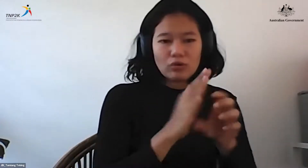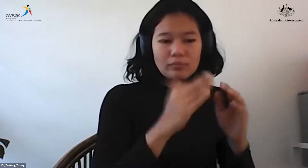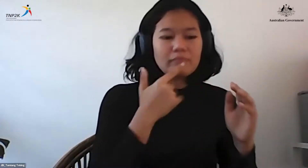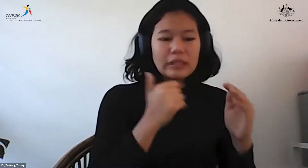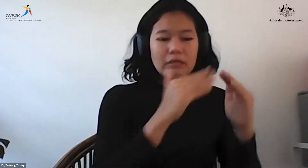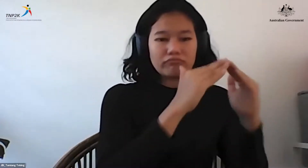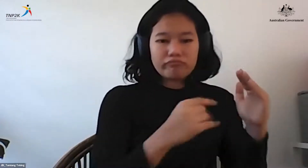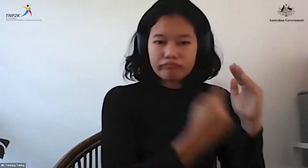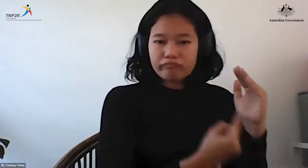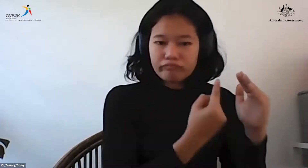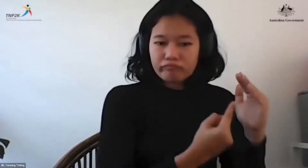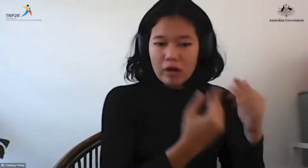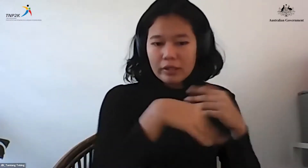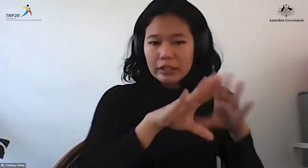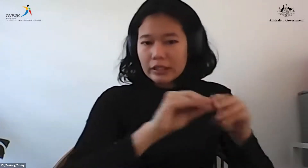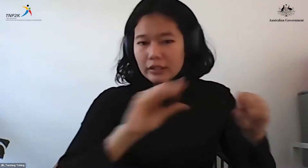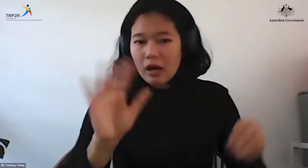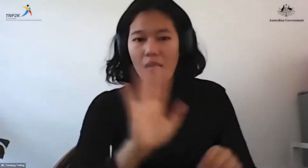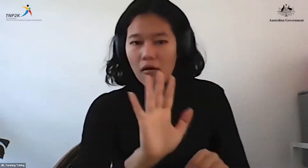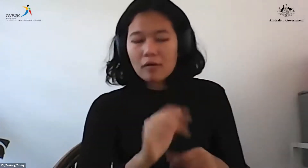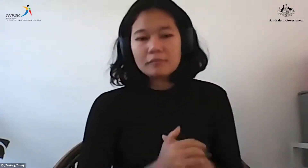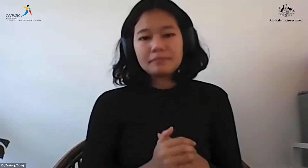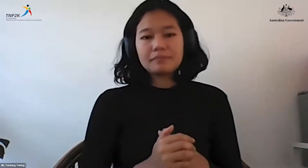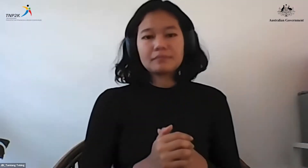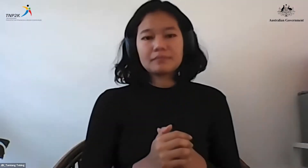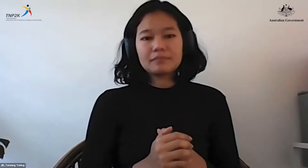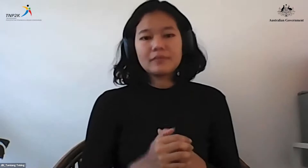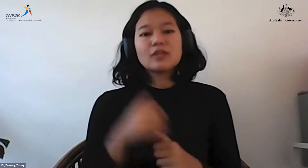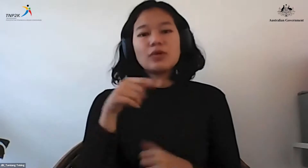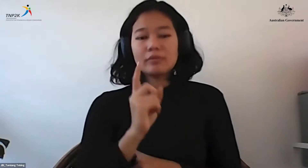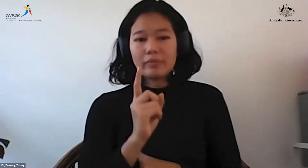pergi bekerja dan lain sebagainya. Nah makanya